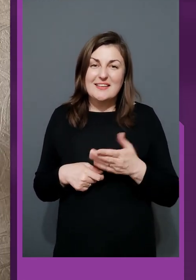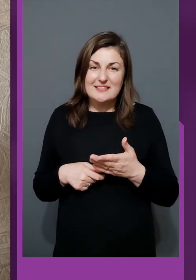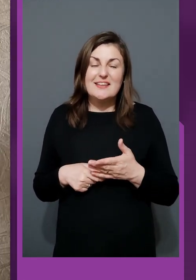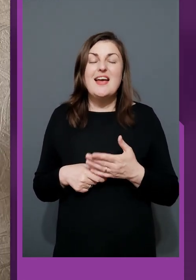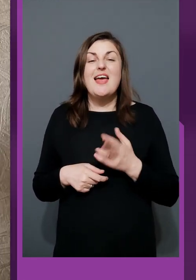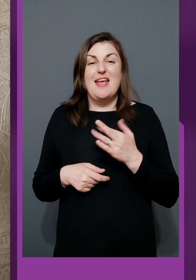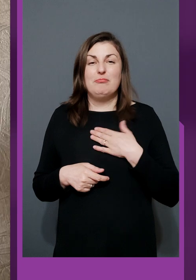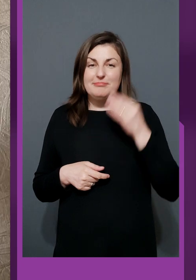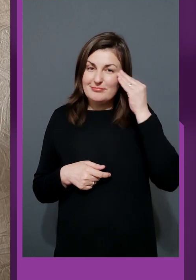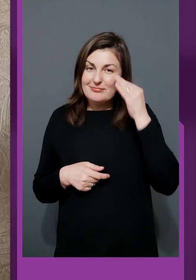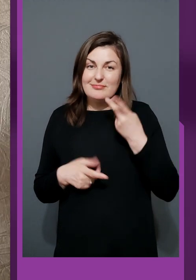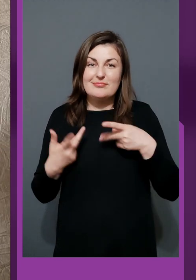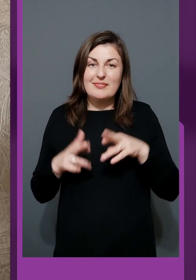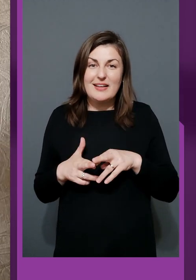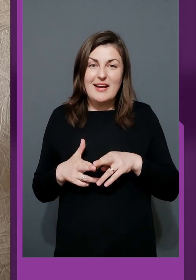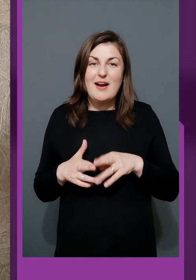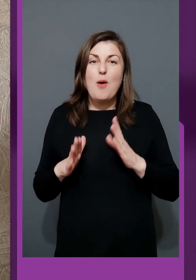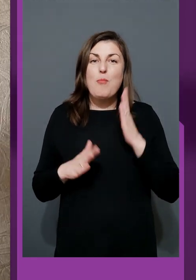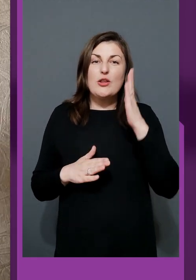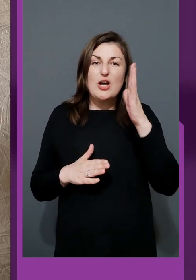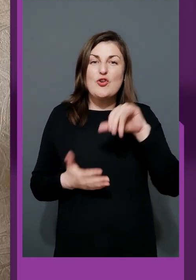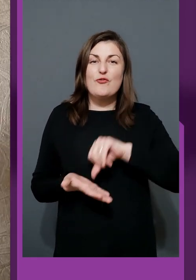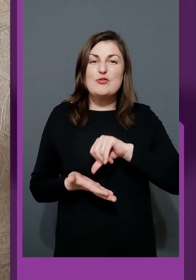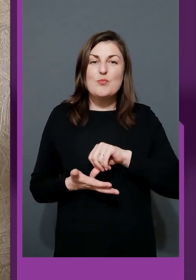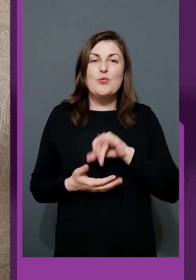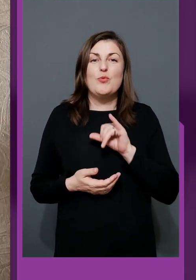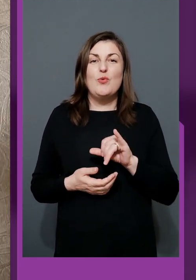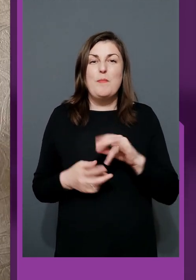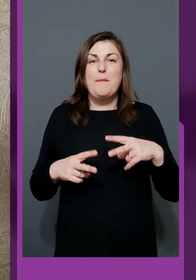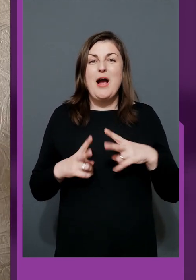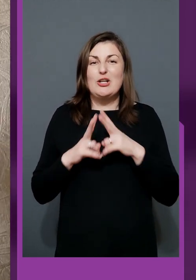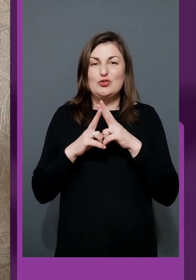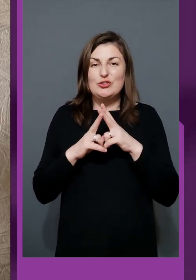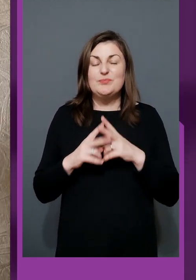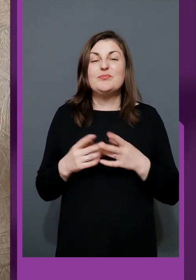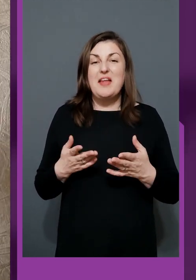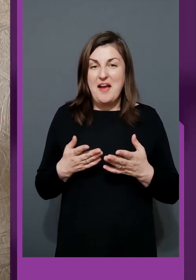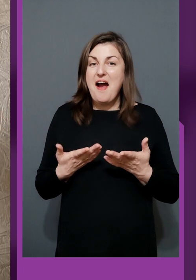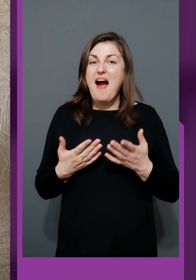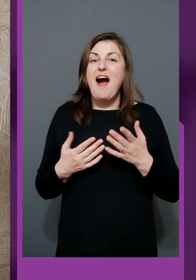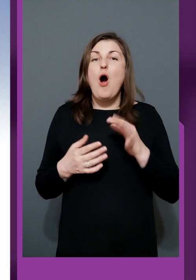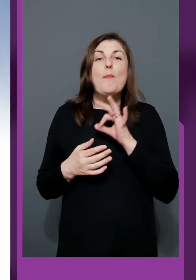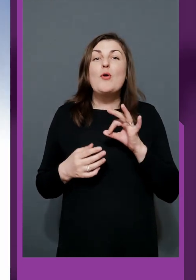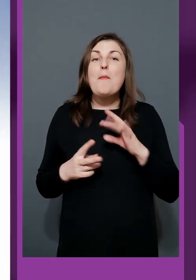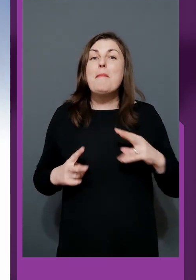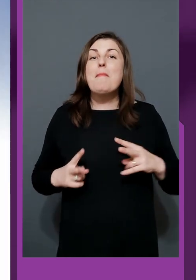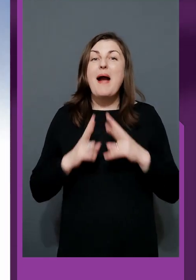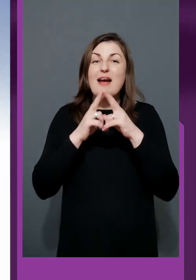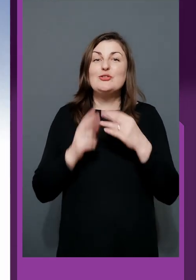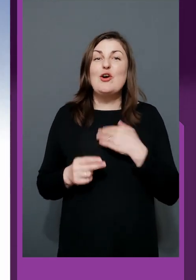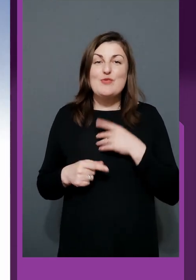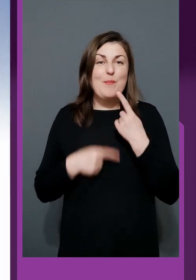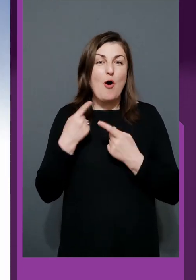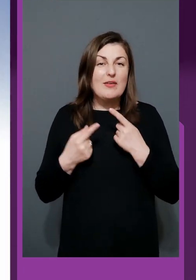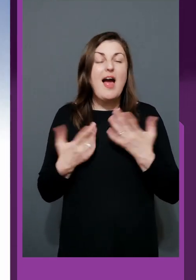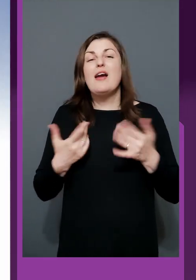я на мою думку для подальшого виступу у Парижі от власне про Париж хочеться ще